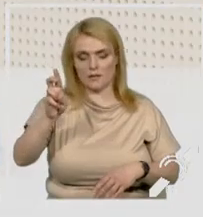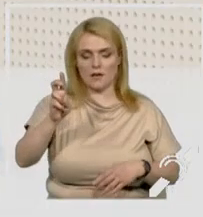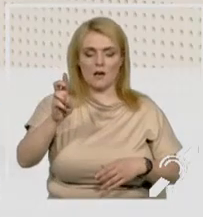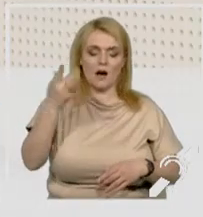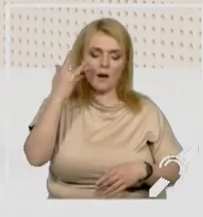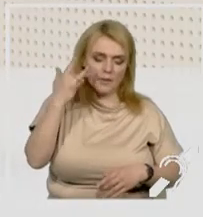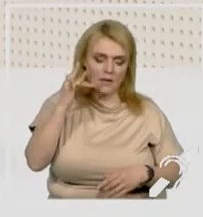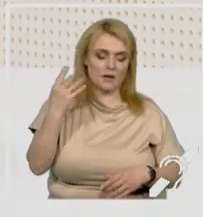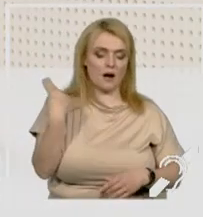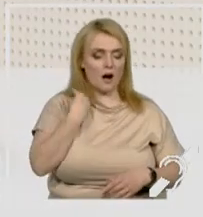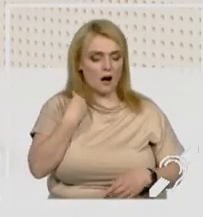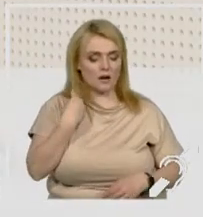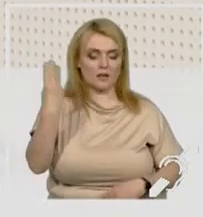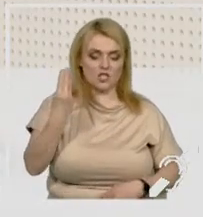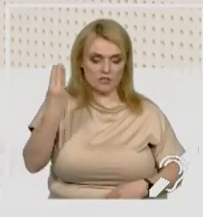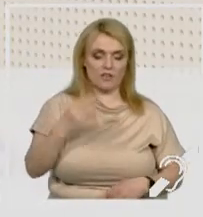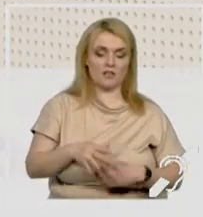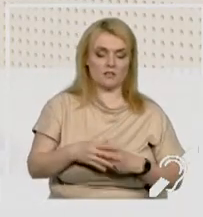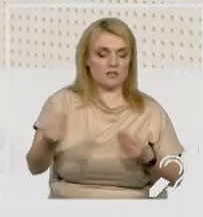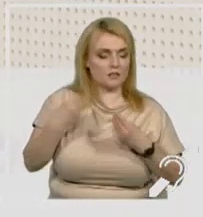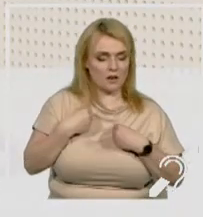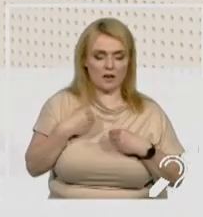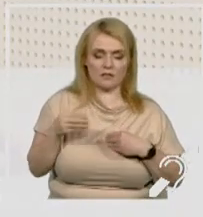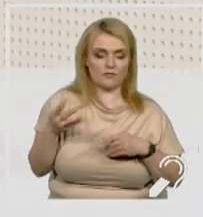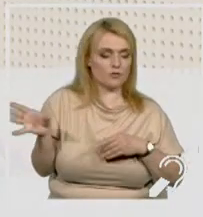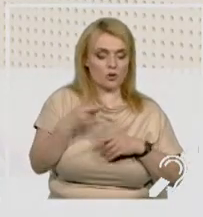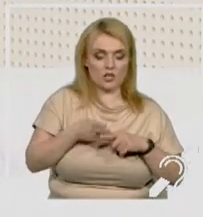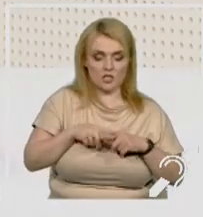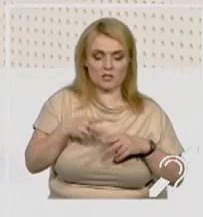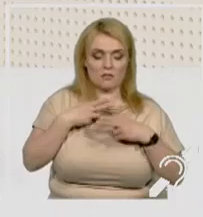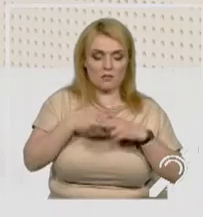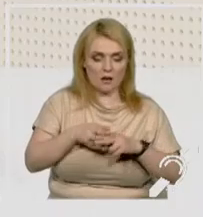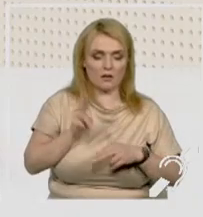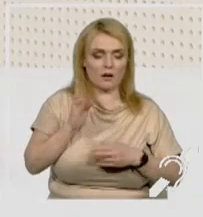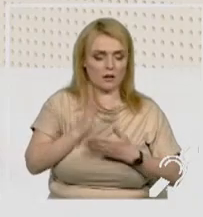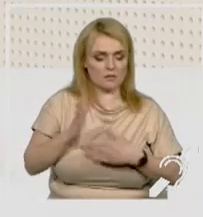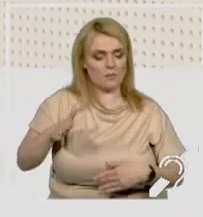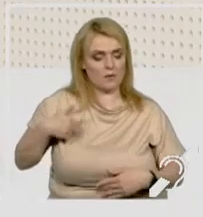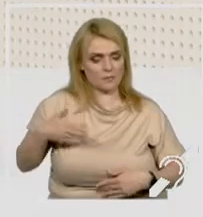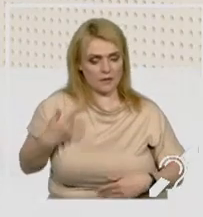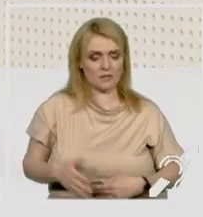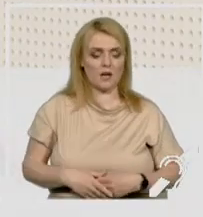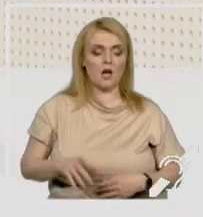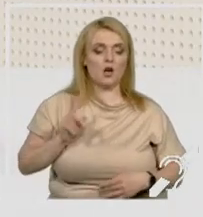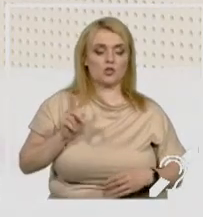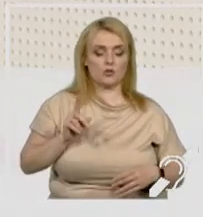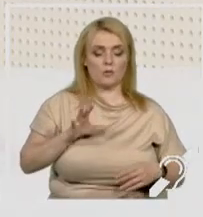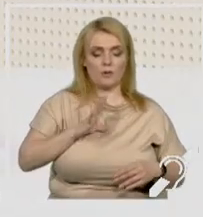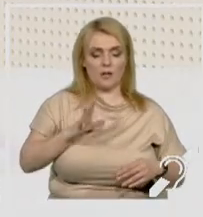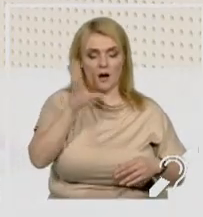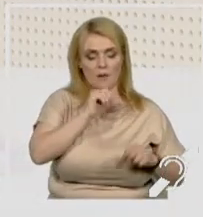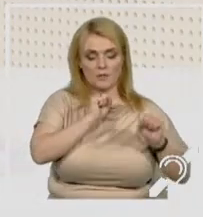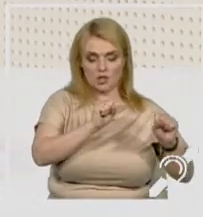suport extrem de util pentru dezvoltarea și funcționarea acestui institut în domeniul securității cibernetice vorbim despre